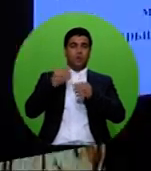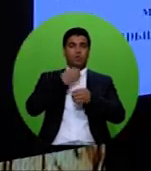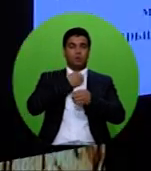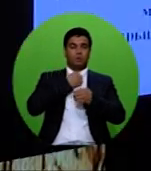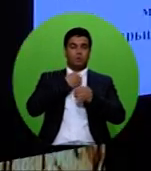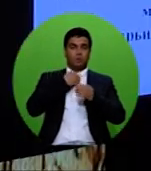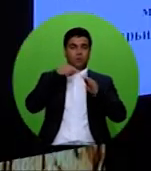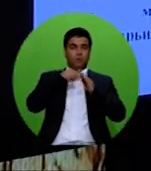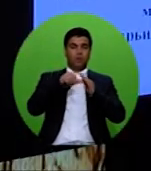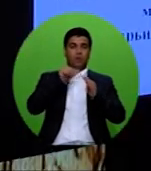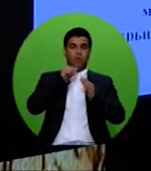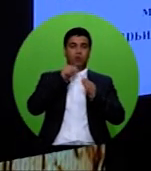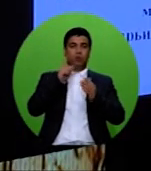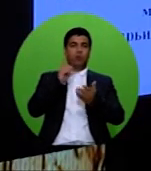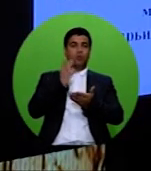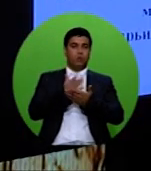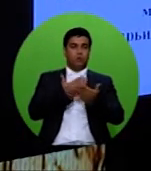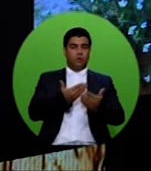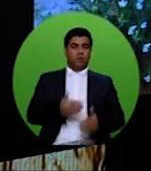животным миром Кашкадарьи.